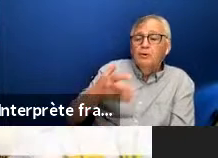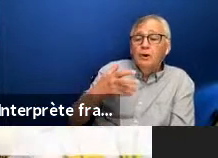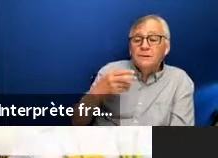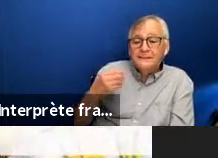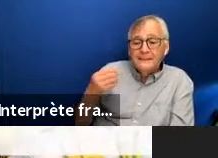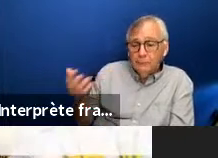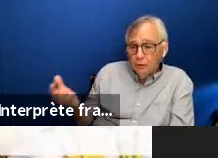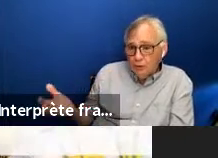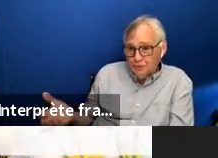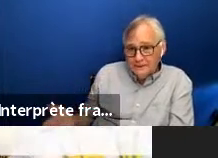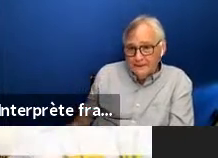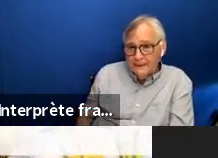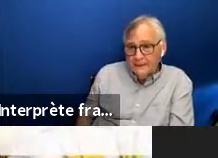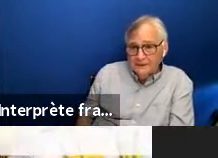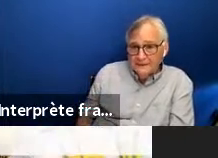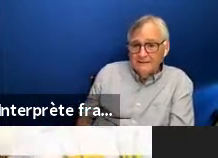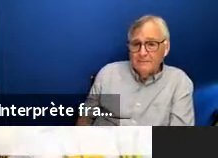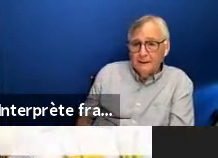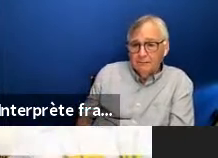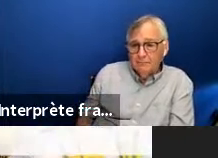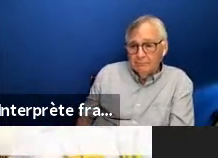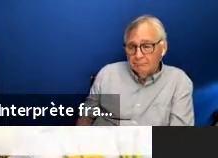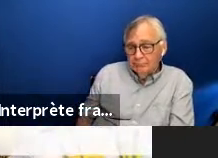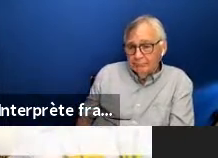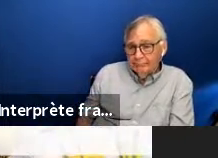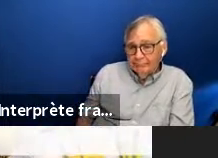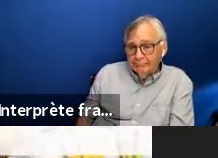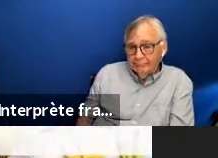Il y a plusieurs types de surdité, effectivement.